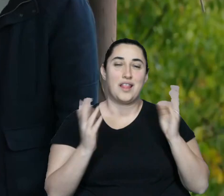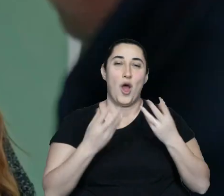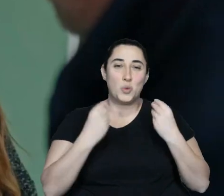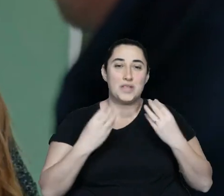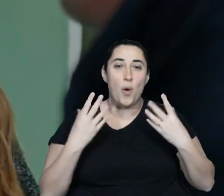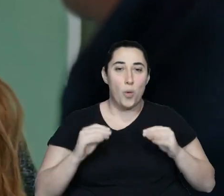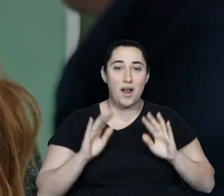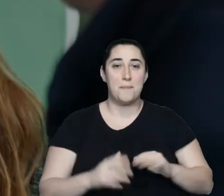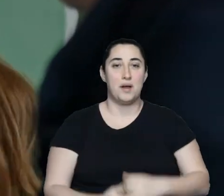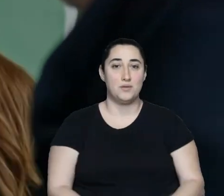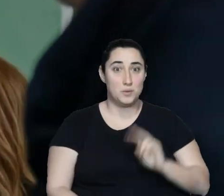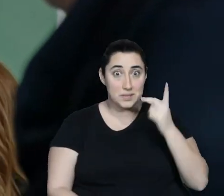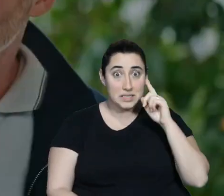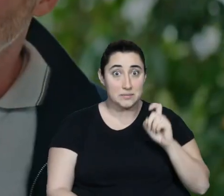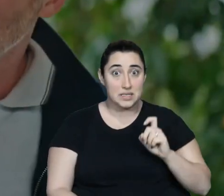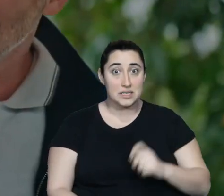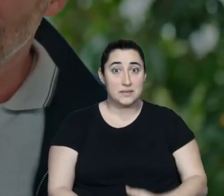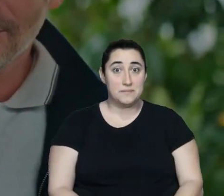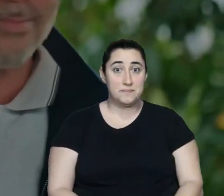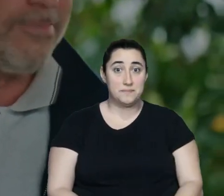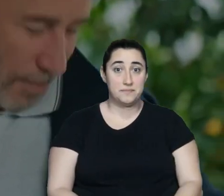güzel olabilirdi ama. Sürpriz mi?